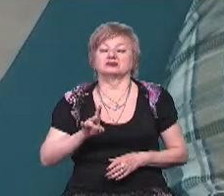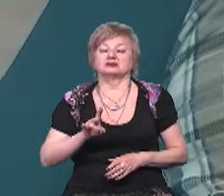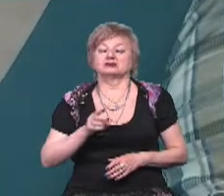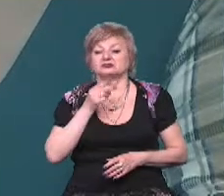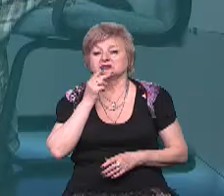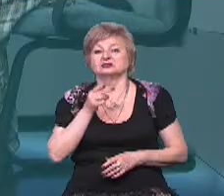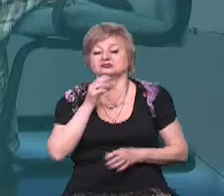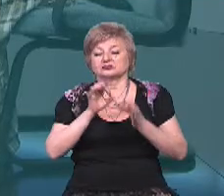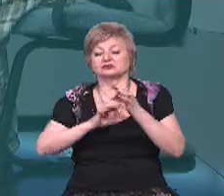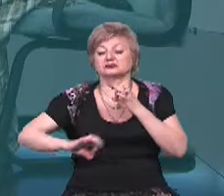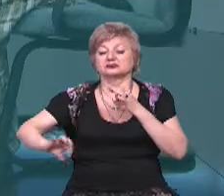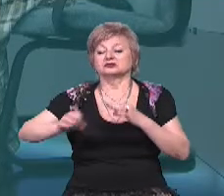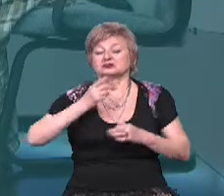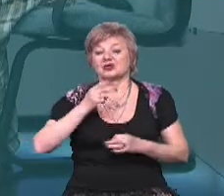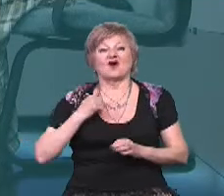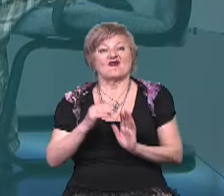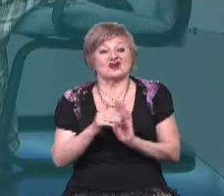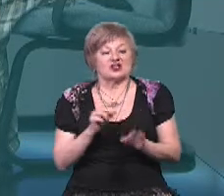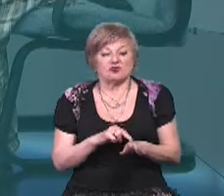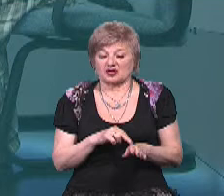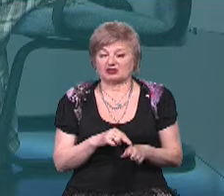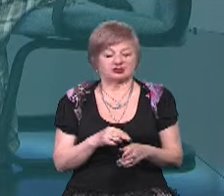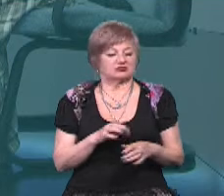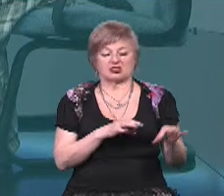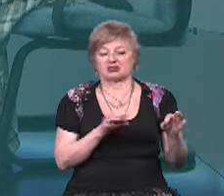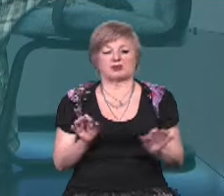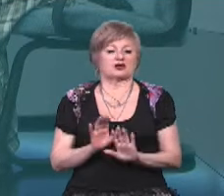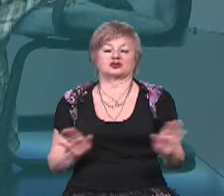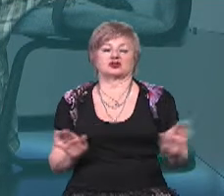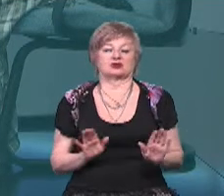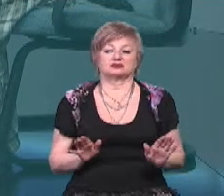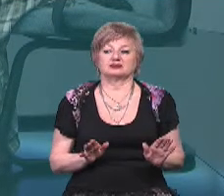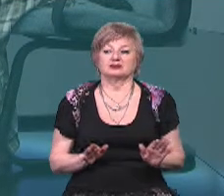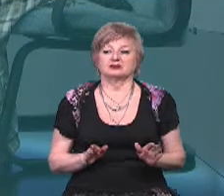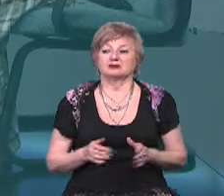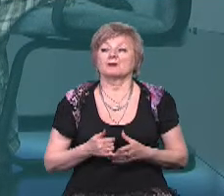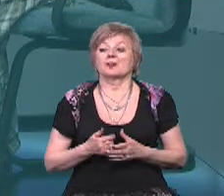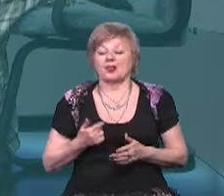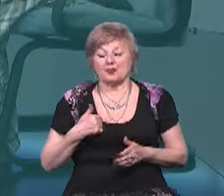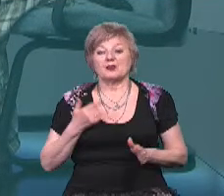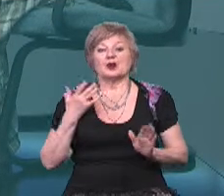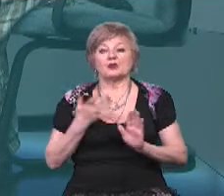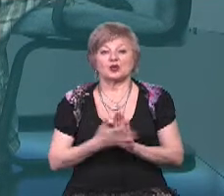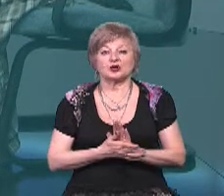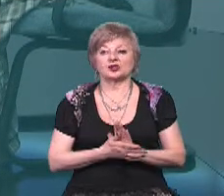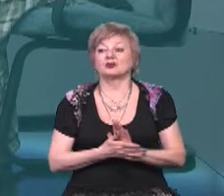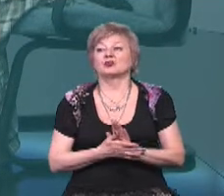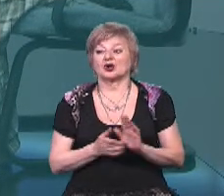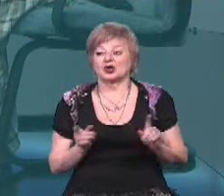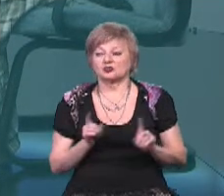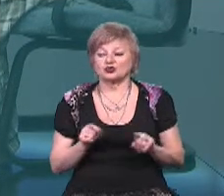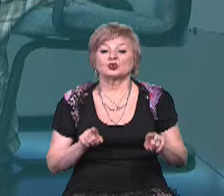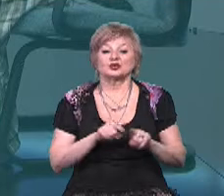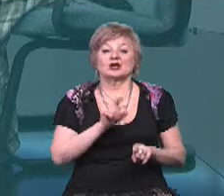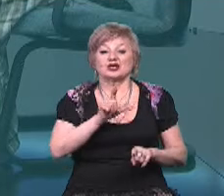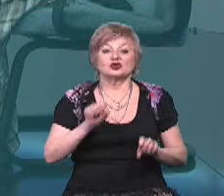приміщення, він просто не приїжджає. От і все, що відбувається в нас. Ну, ми зрозуміли, що за рахунок таких людей,